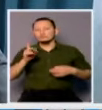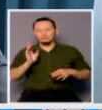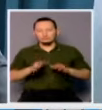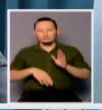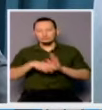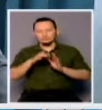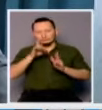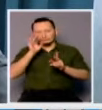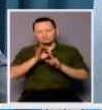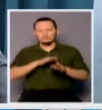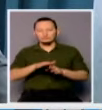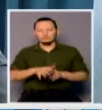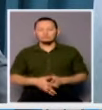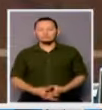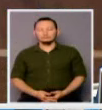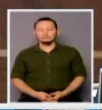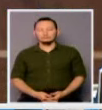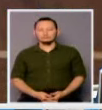их стремлению стать судьями.